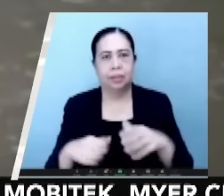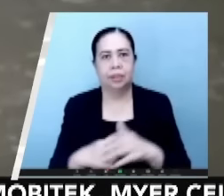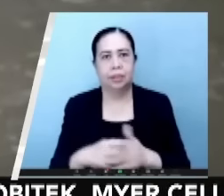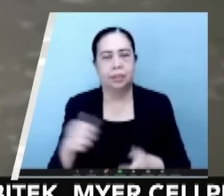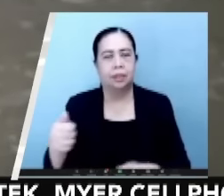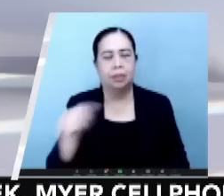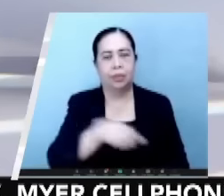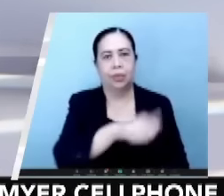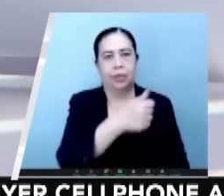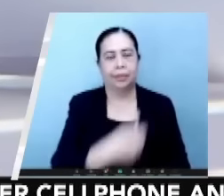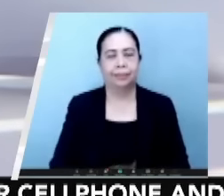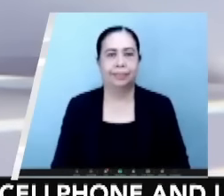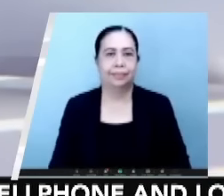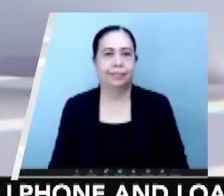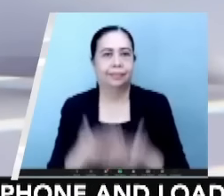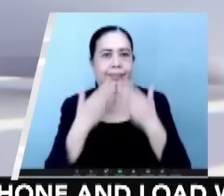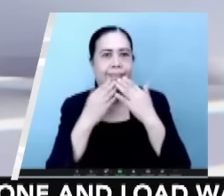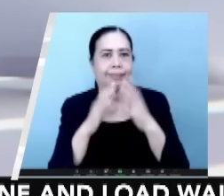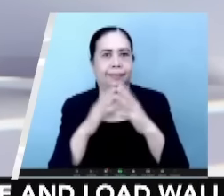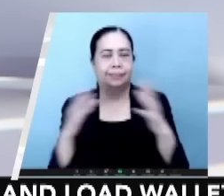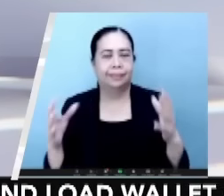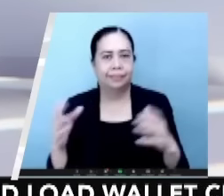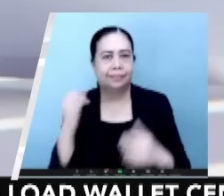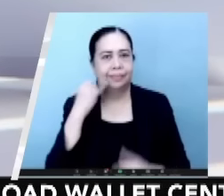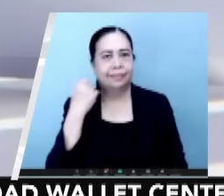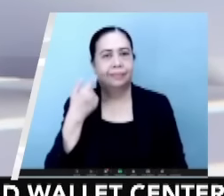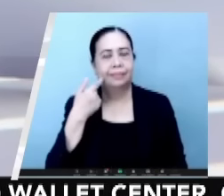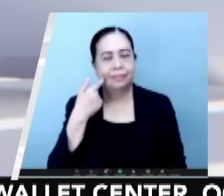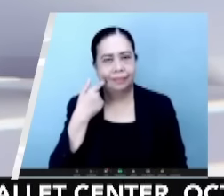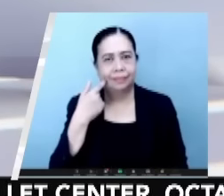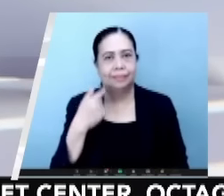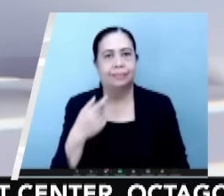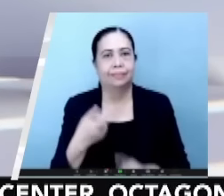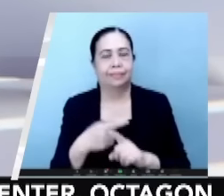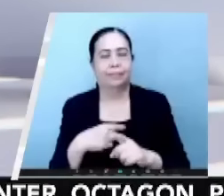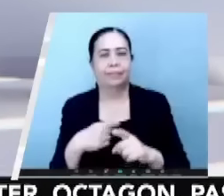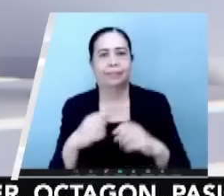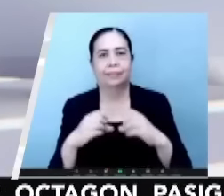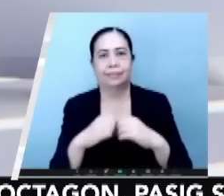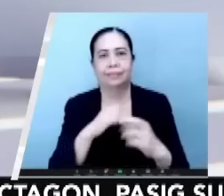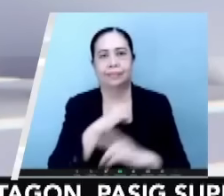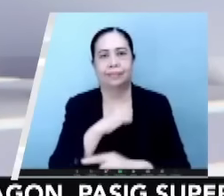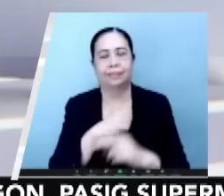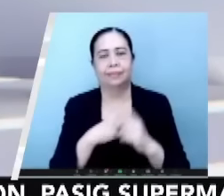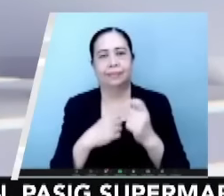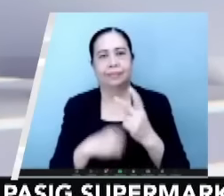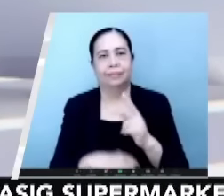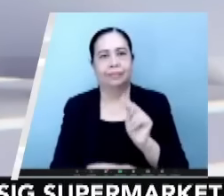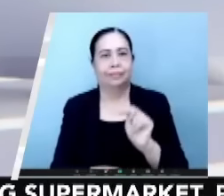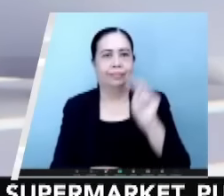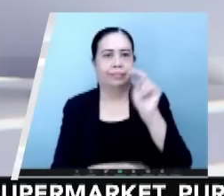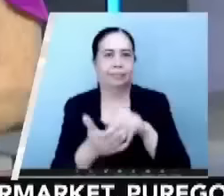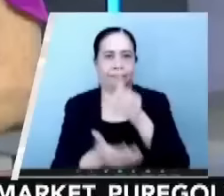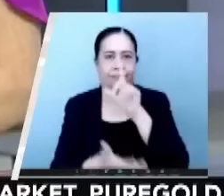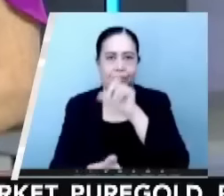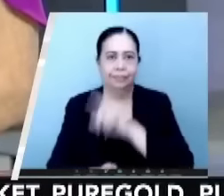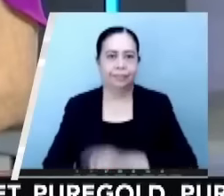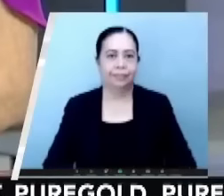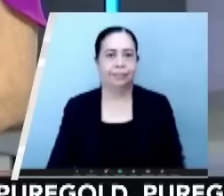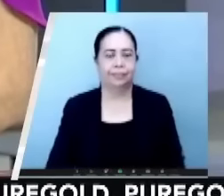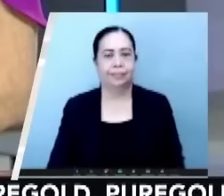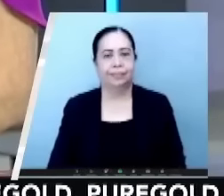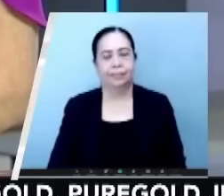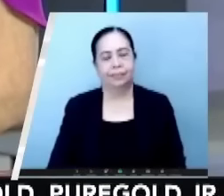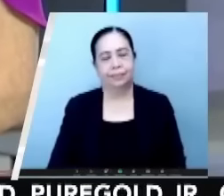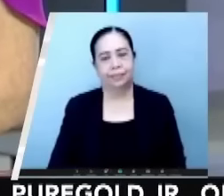Emil? Maraming salamat, Jasmine Gabriel Galvan ng GMA Regional TV, One North Central Luzon.